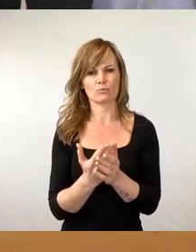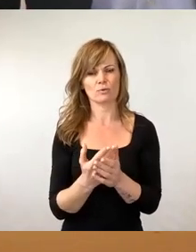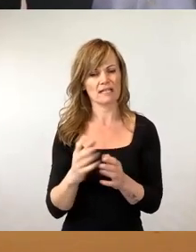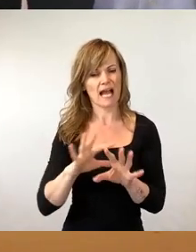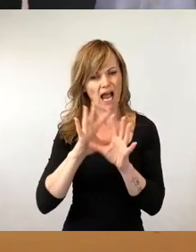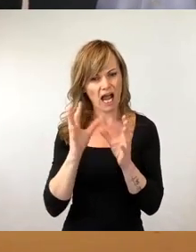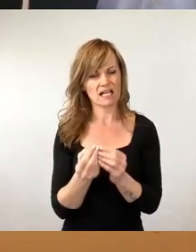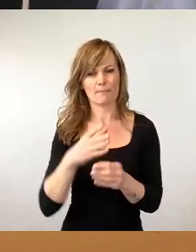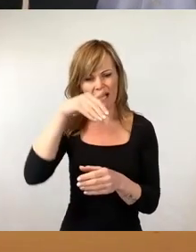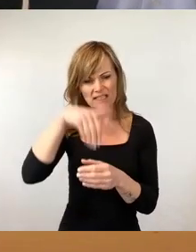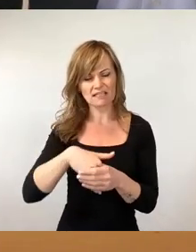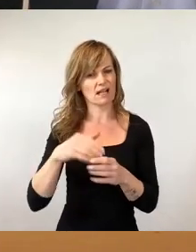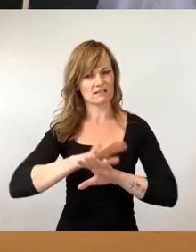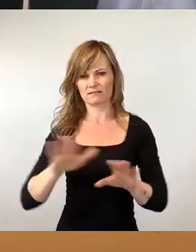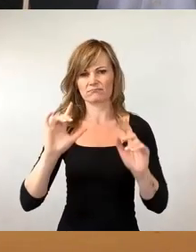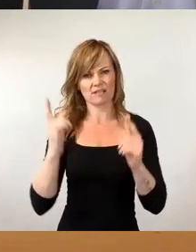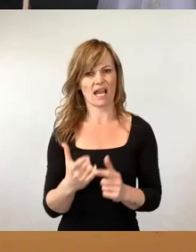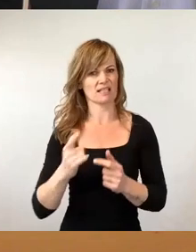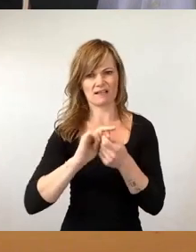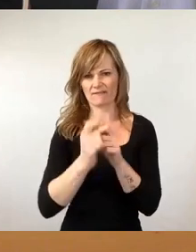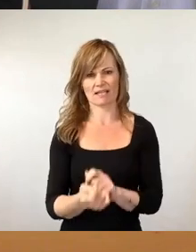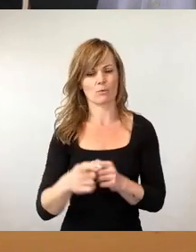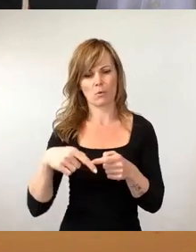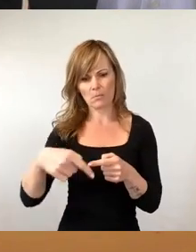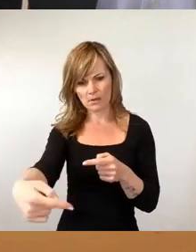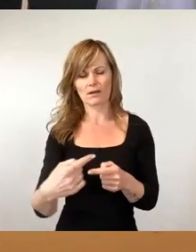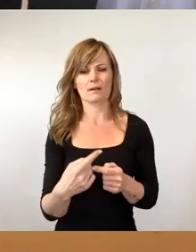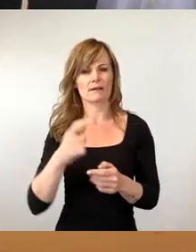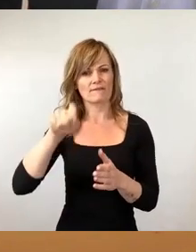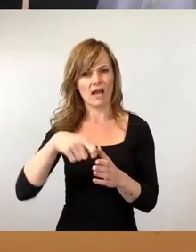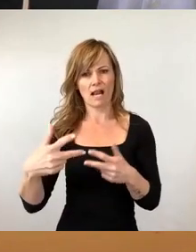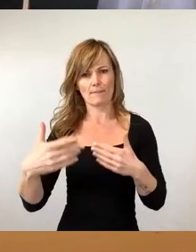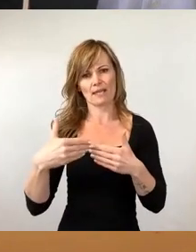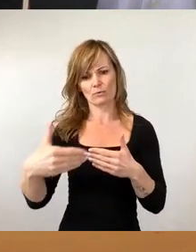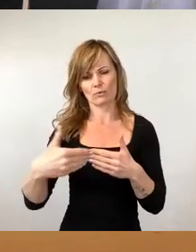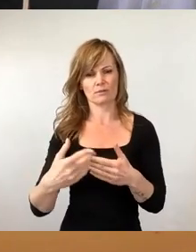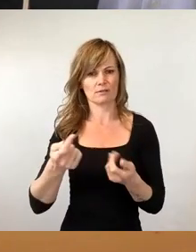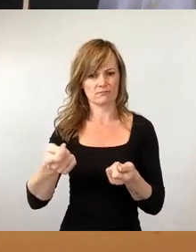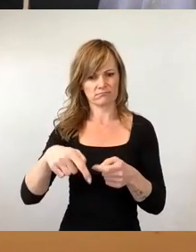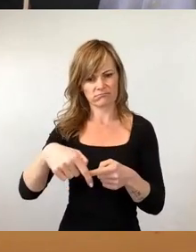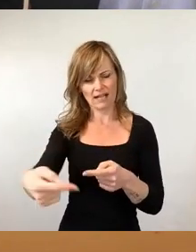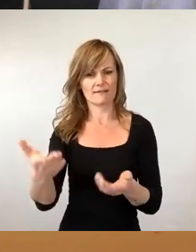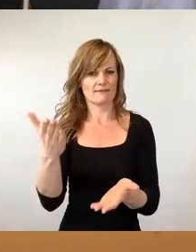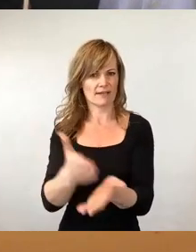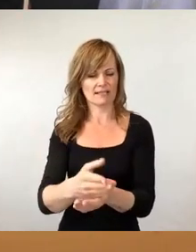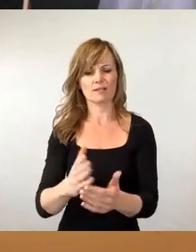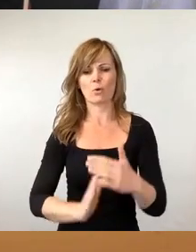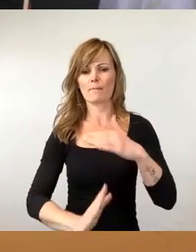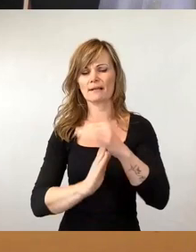jetzt kurz vor Ende der Wahlperiode und maximal noch zwei Sitzungen vorzunehmen. Es liegen